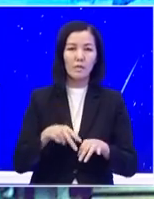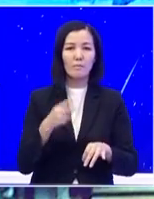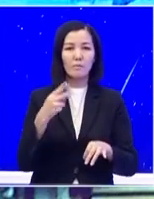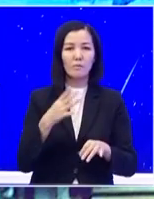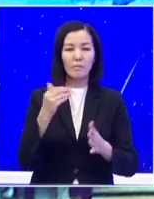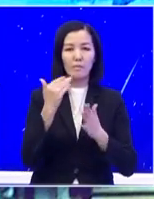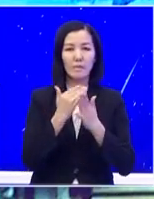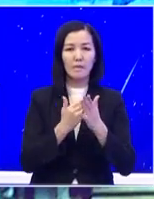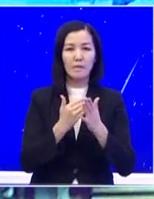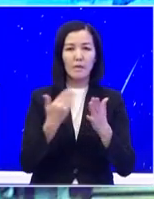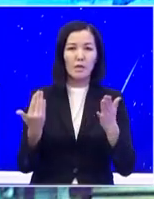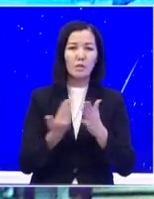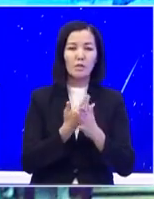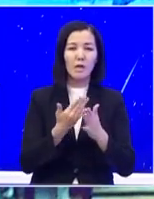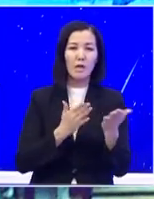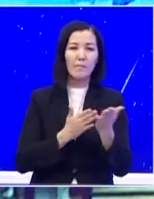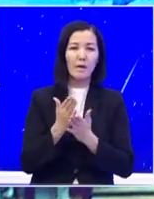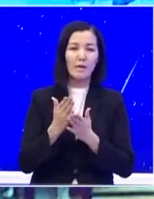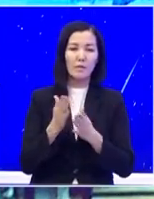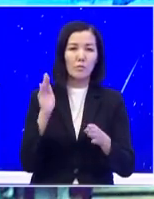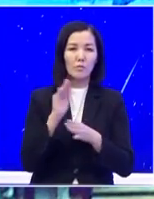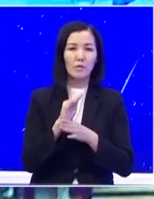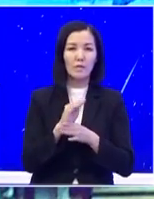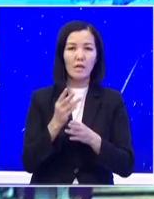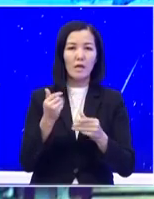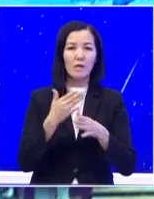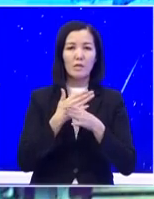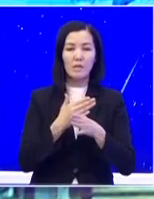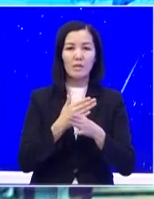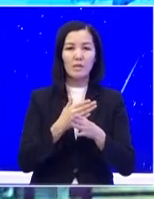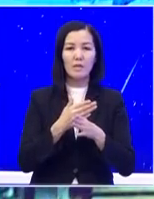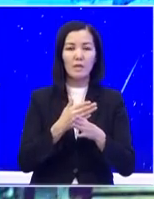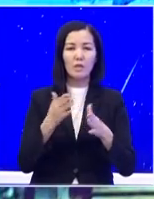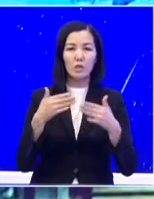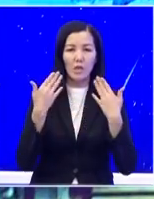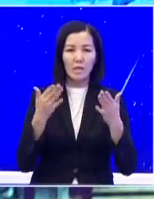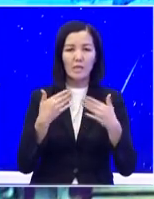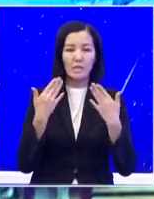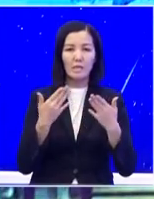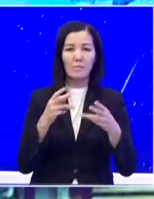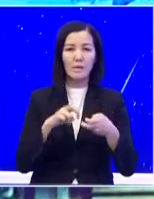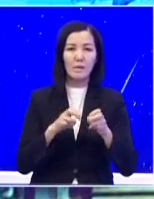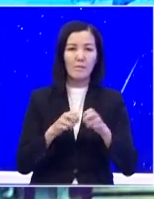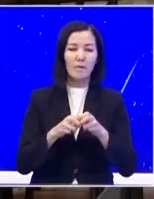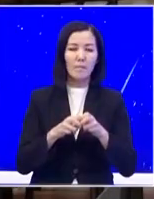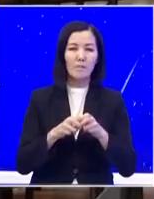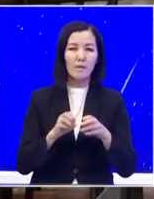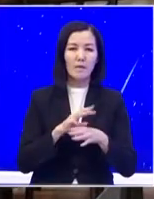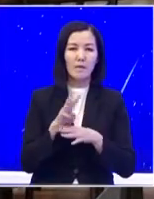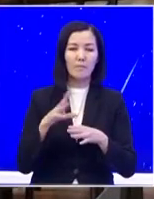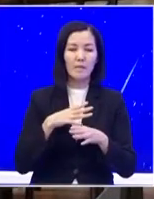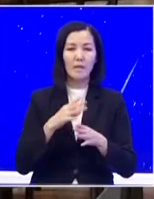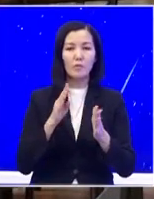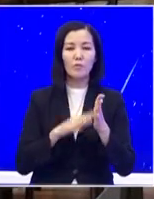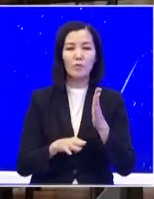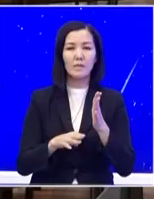2025 бағдарламасына жаңа бағыт қоспақ. Осы субсидияны жеңілдетумен кепіл проблемалары қамтылған. Өңірде